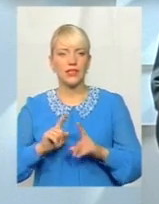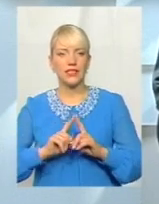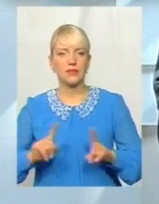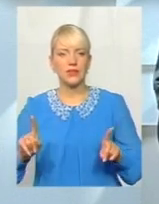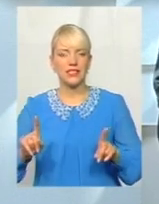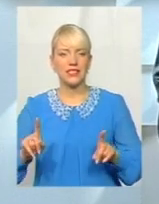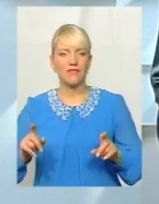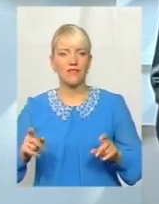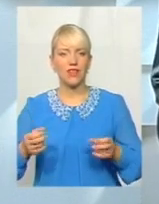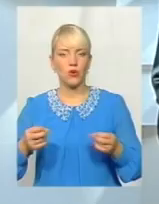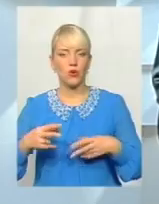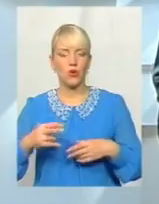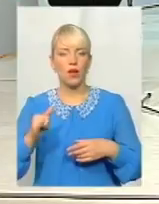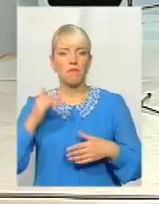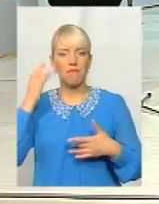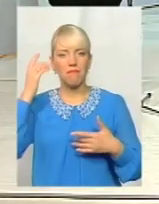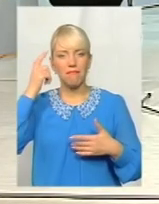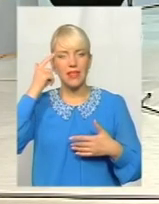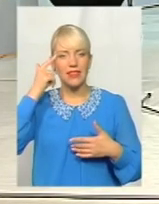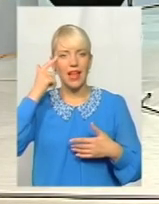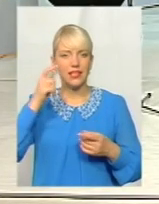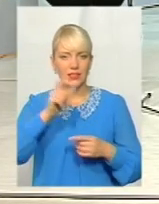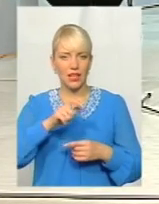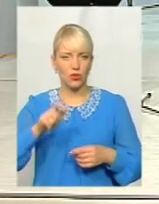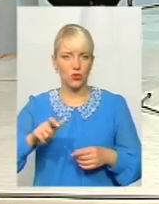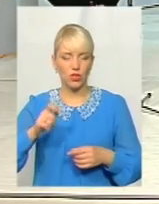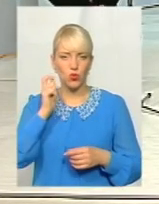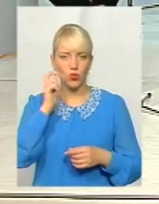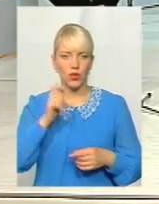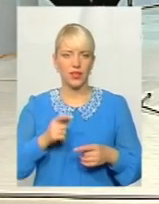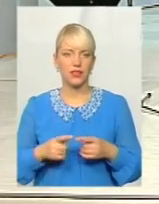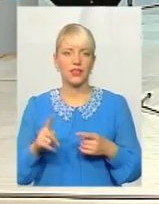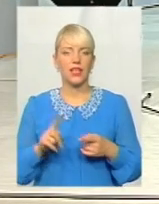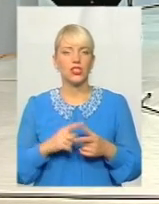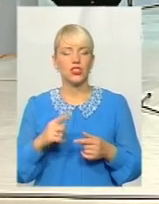так, менталітет українців, що побачили в цих проєктах? Чи, можливо,